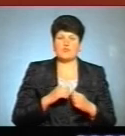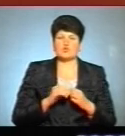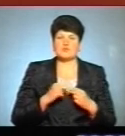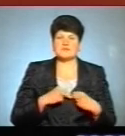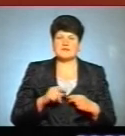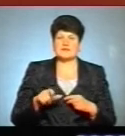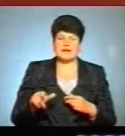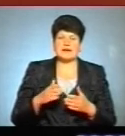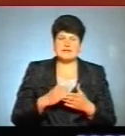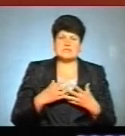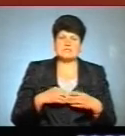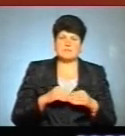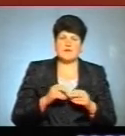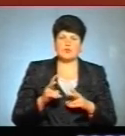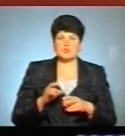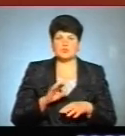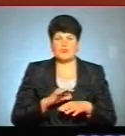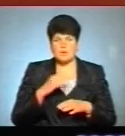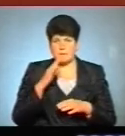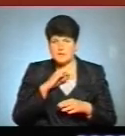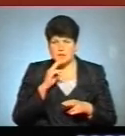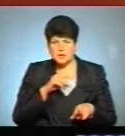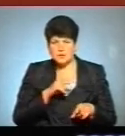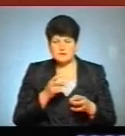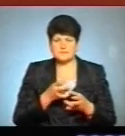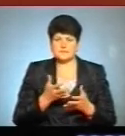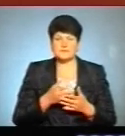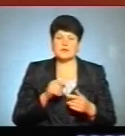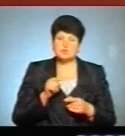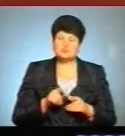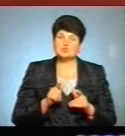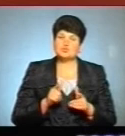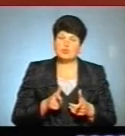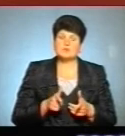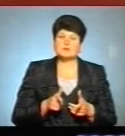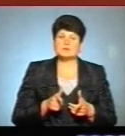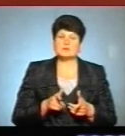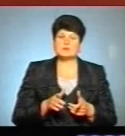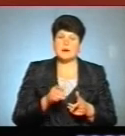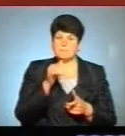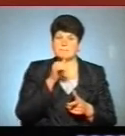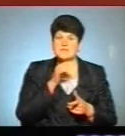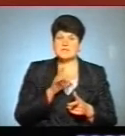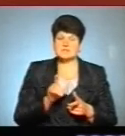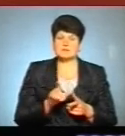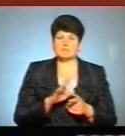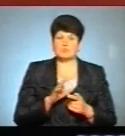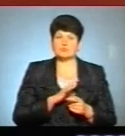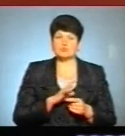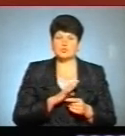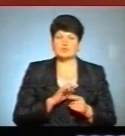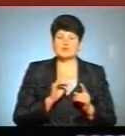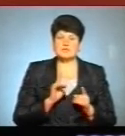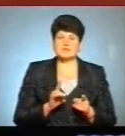в когось, скажімо, хворі батьки, треба доглянути і так далі. Тому такої згоди було на місяць досягнуто в геріатричному пансіонаті,